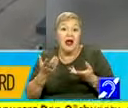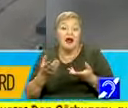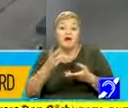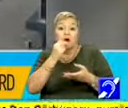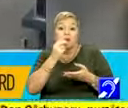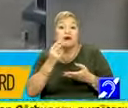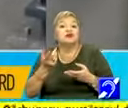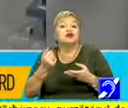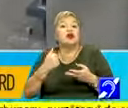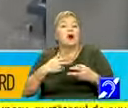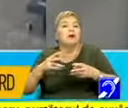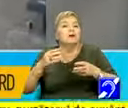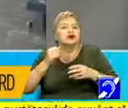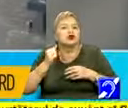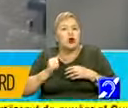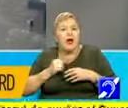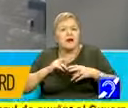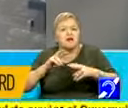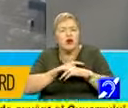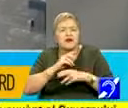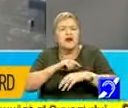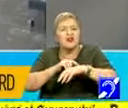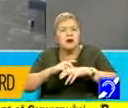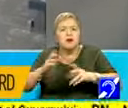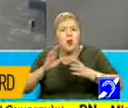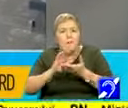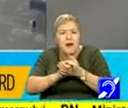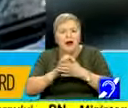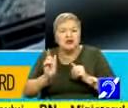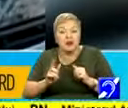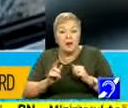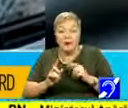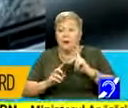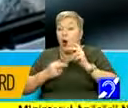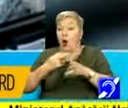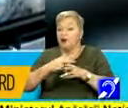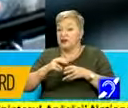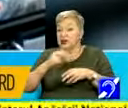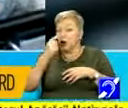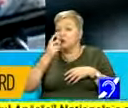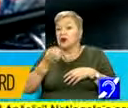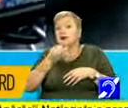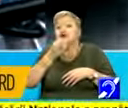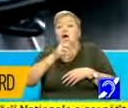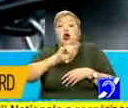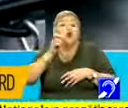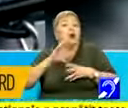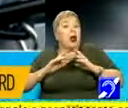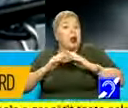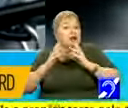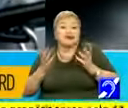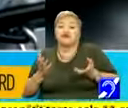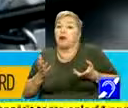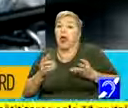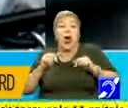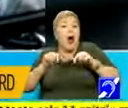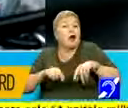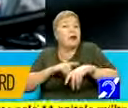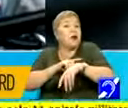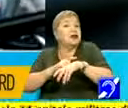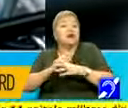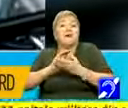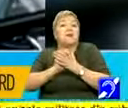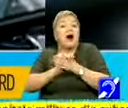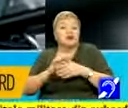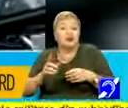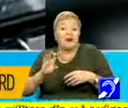de pace. Dacă oficial Rusia susține că nu este război, deci încă este timp de pace, are argumentul și